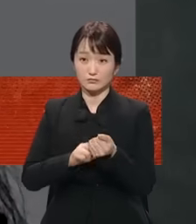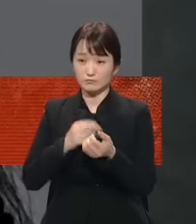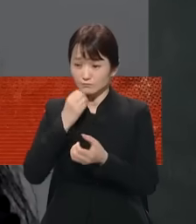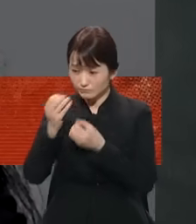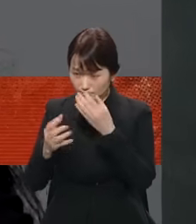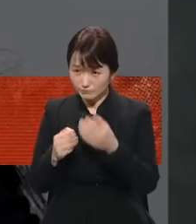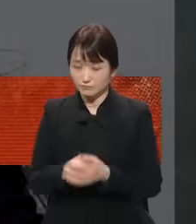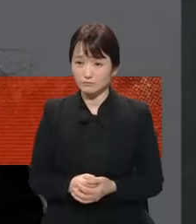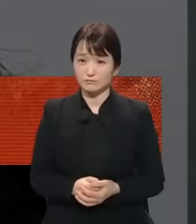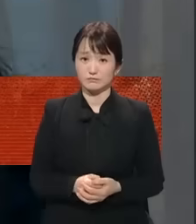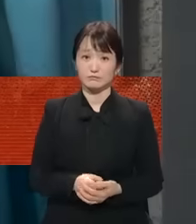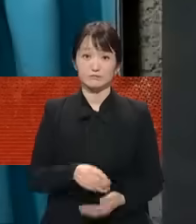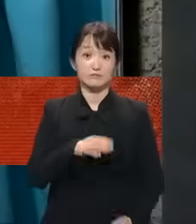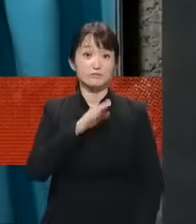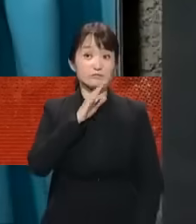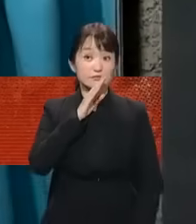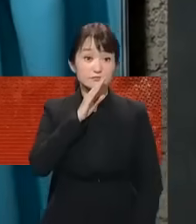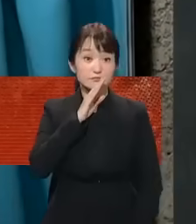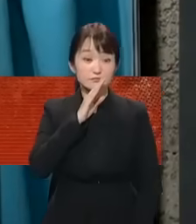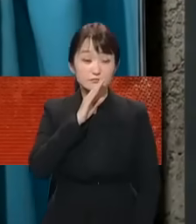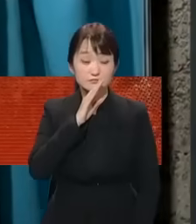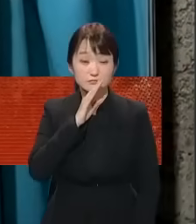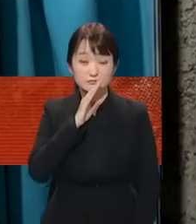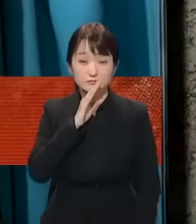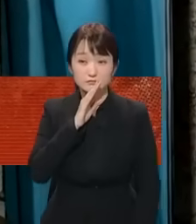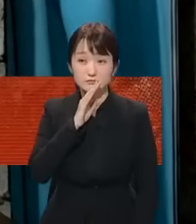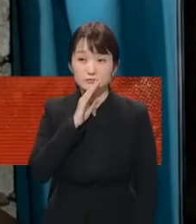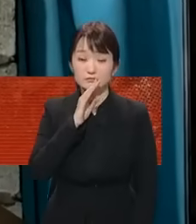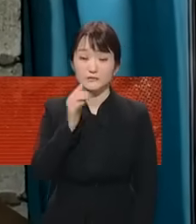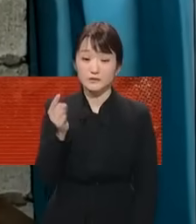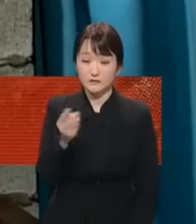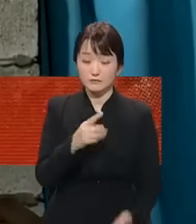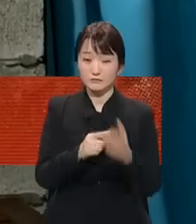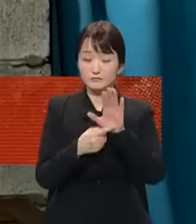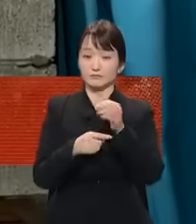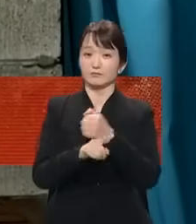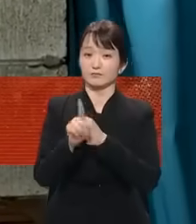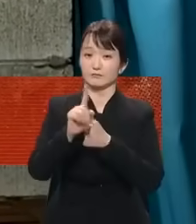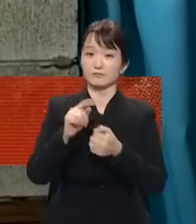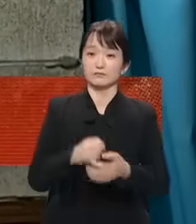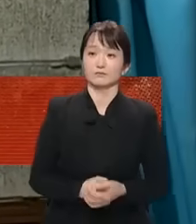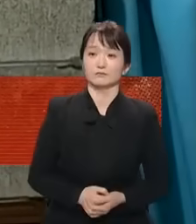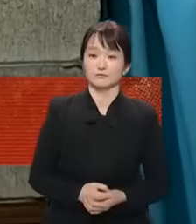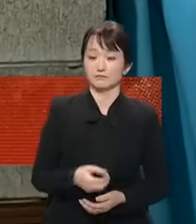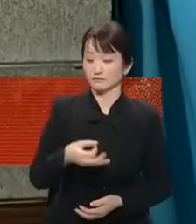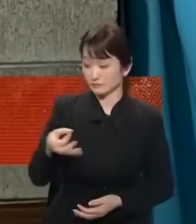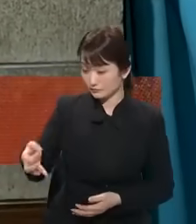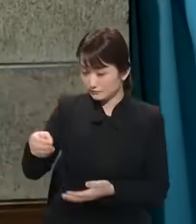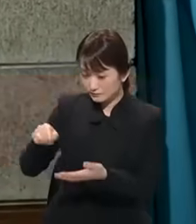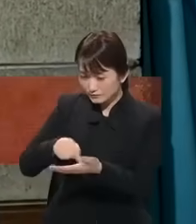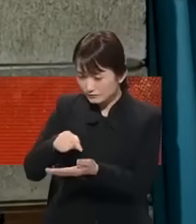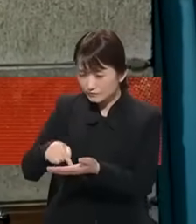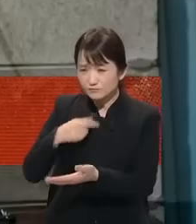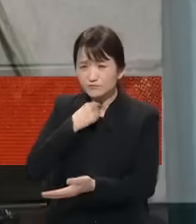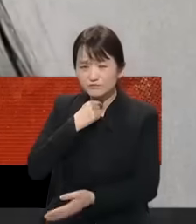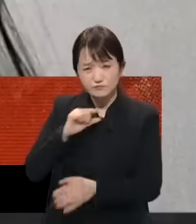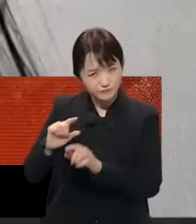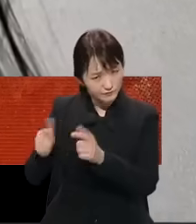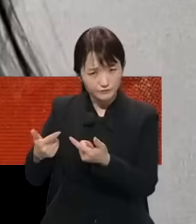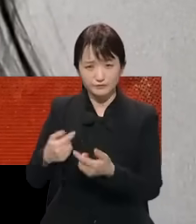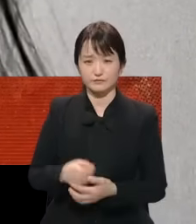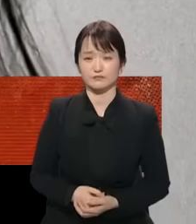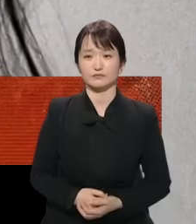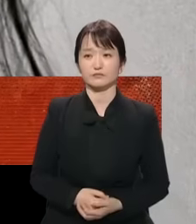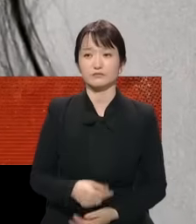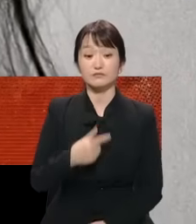실명어 전화번호를 왜 밝히겠느냐 그렇게 좀 얘기를 하기도 하고요. 금전적 보상이나 배상을 바라는 게 아니고 원하는